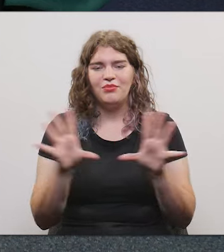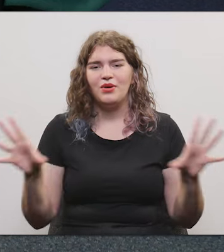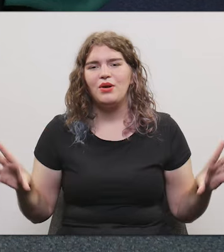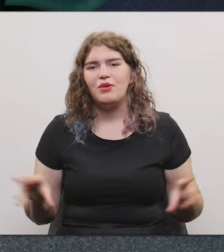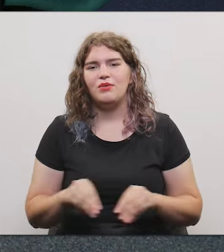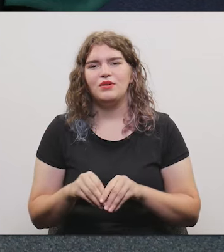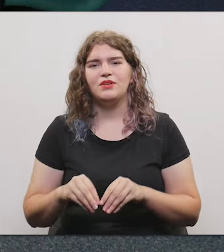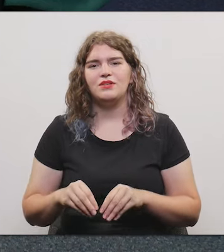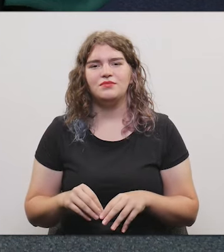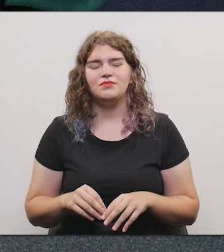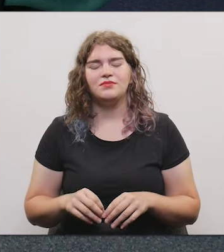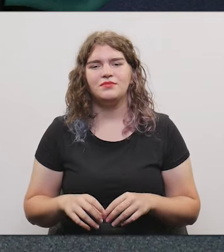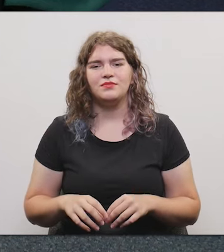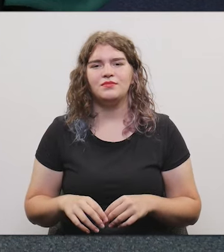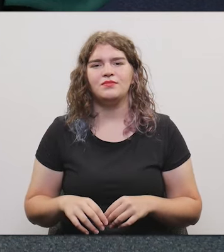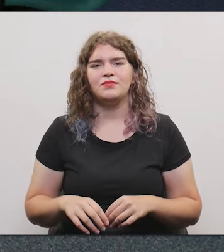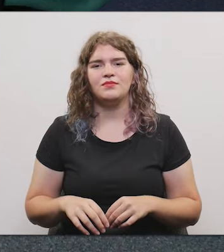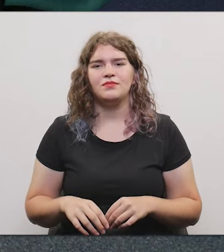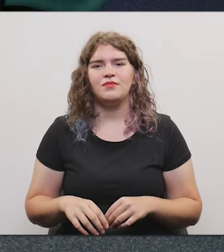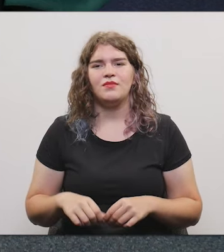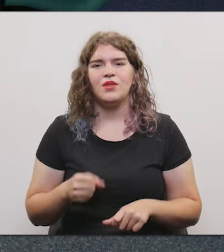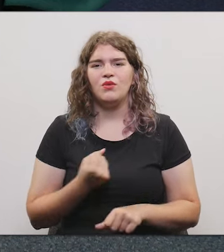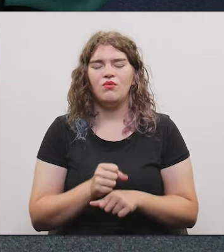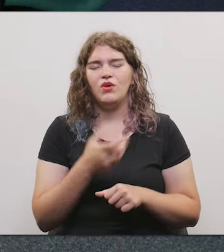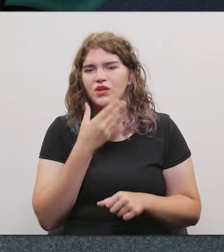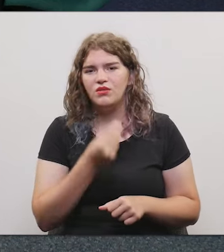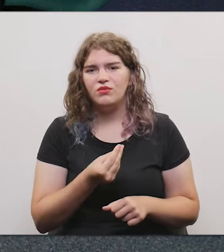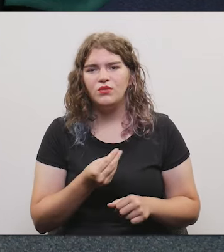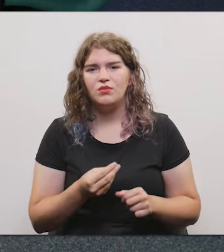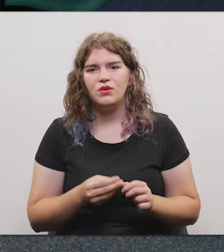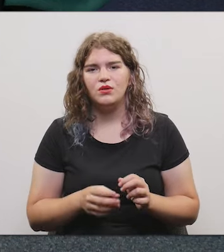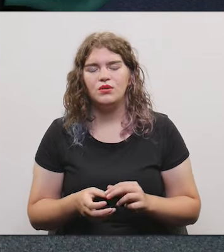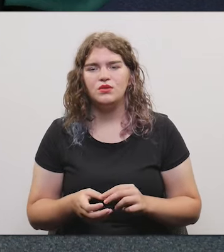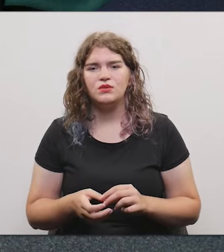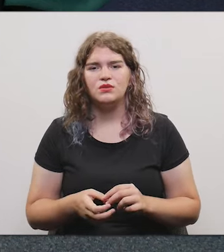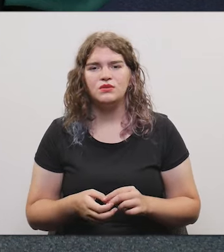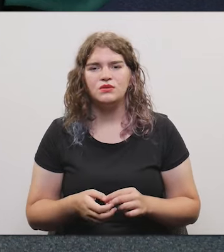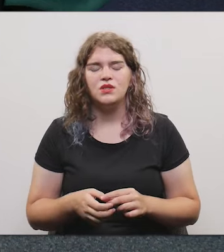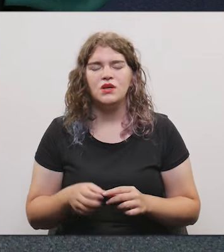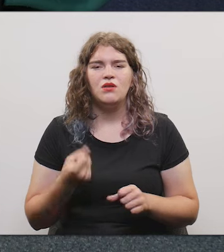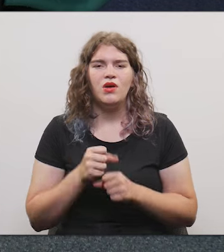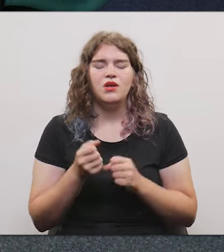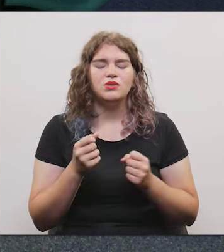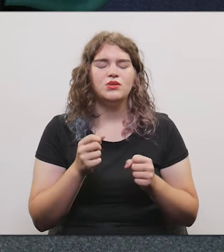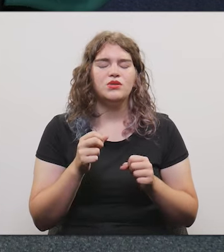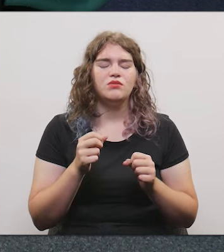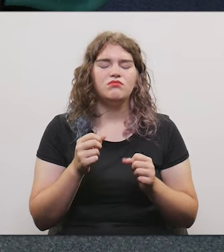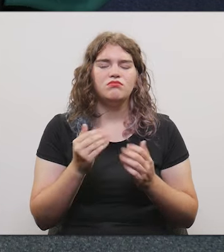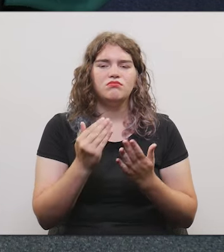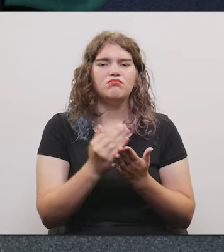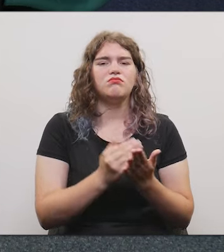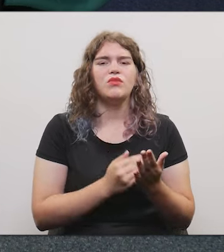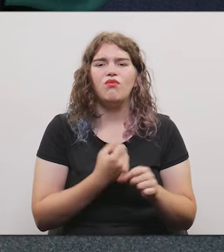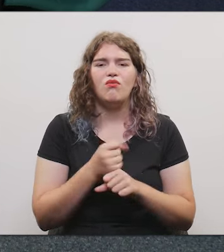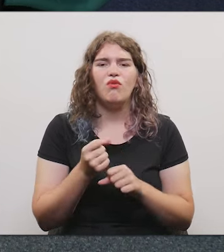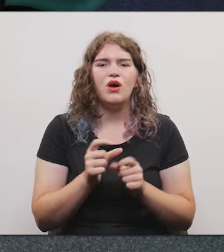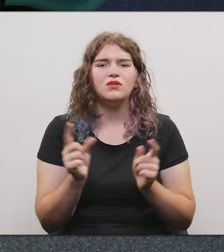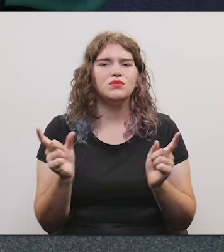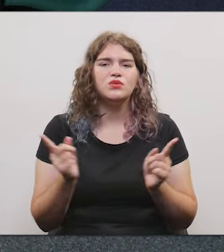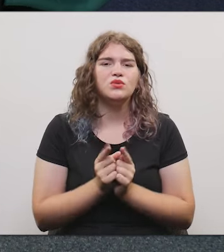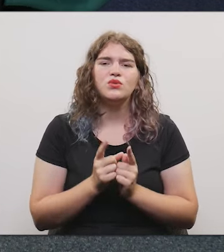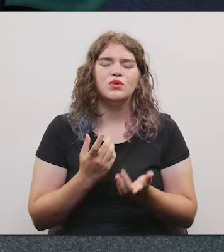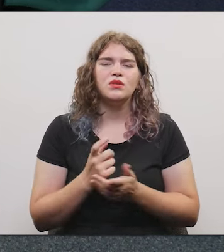dădea cântarea asta și care e așa frumos, face un rezumat așa de